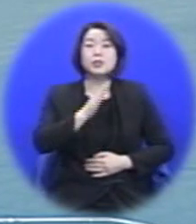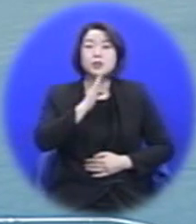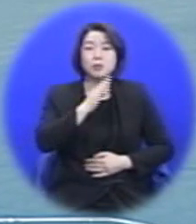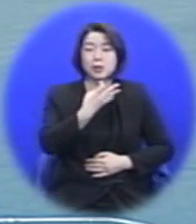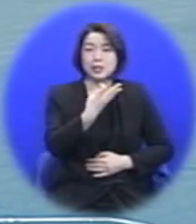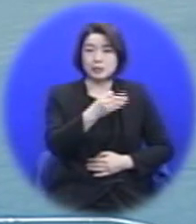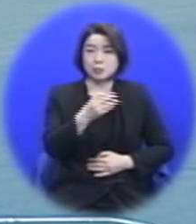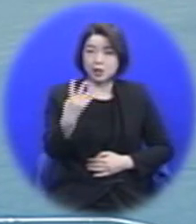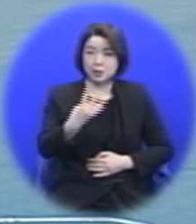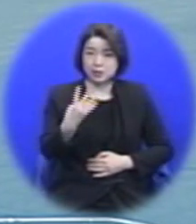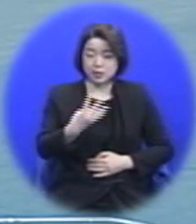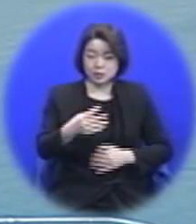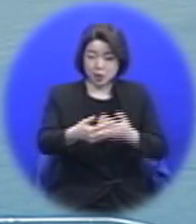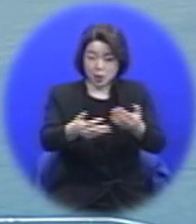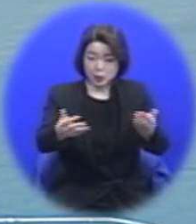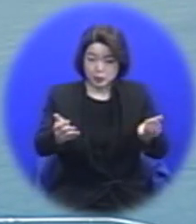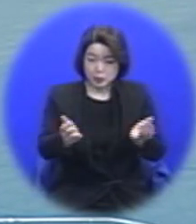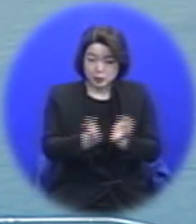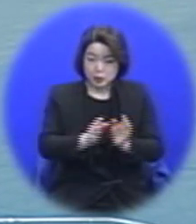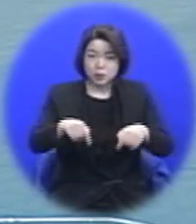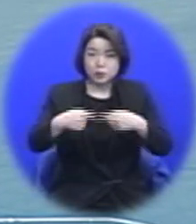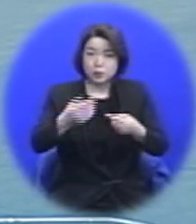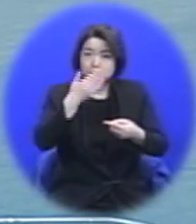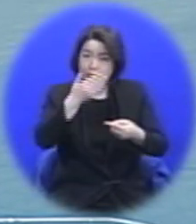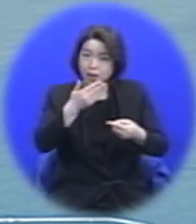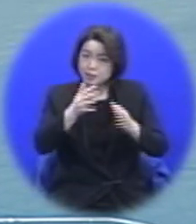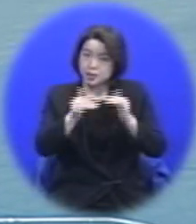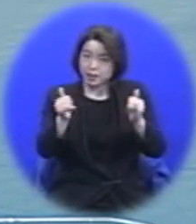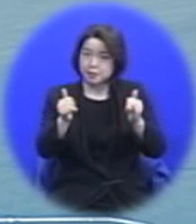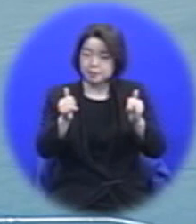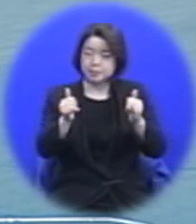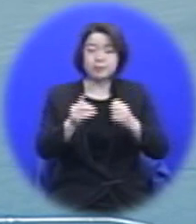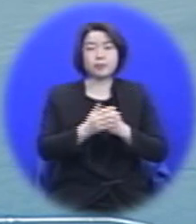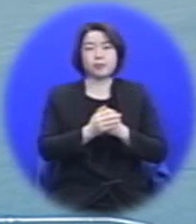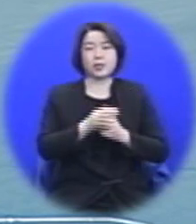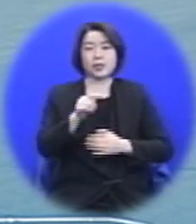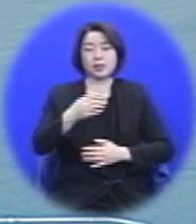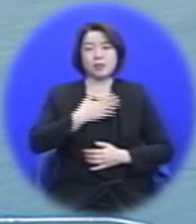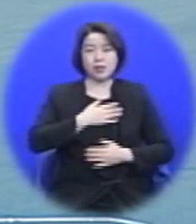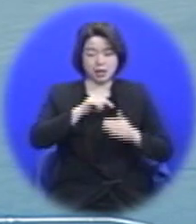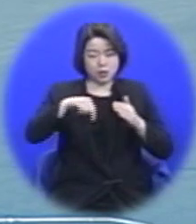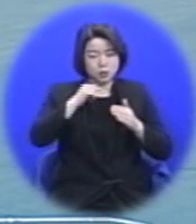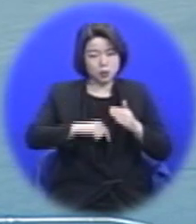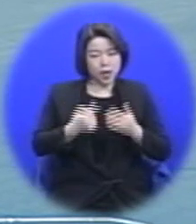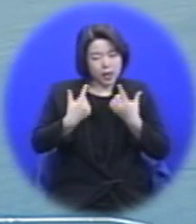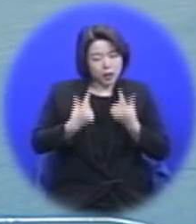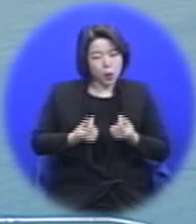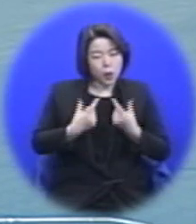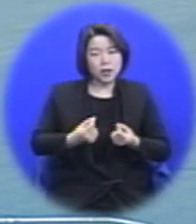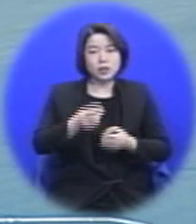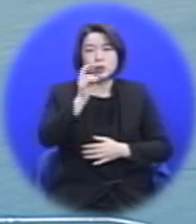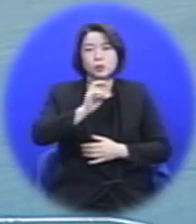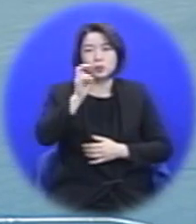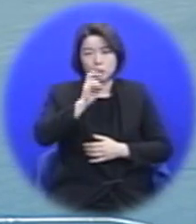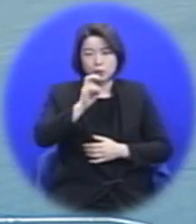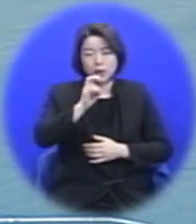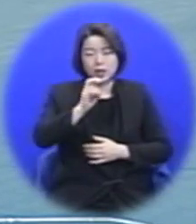14만 4천 명의 무리 속에 들어갈 그 사람인가? 그래서 우리 속에도 똑같은 노래가 있어야